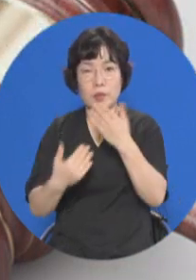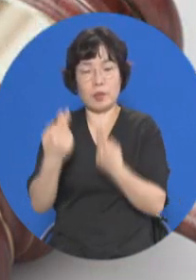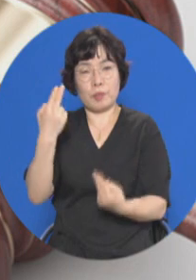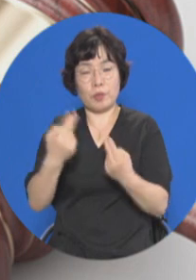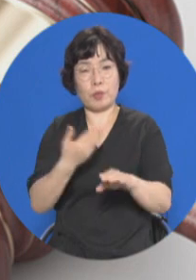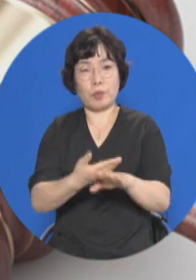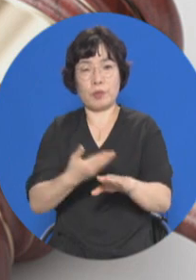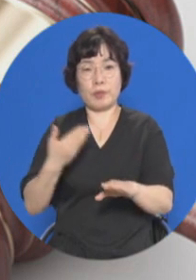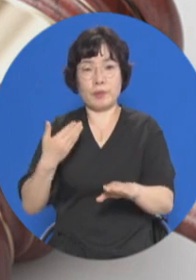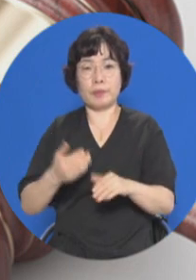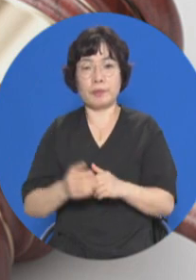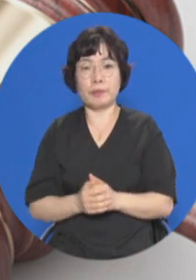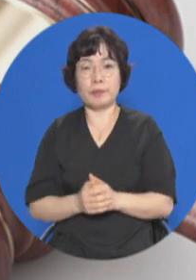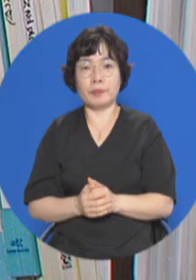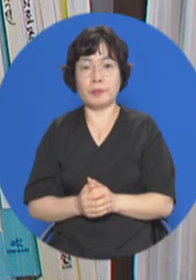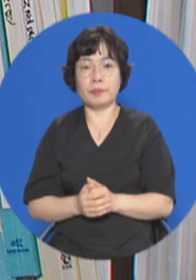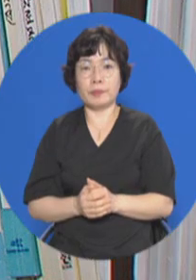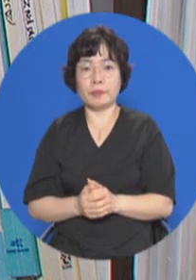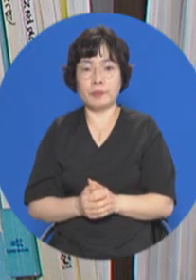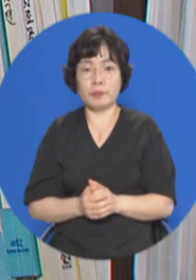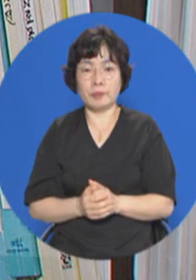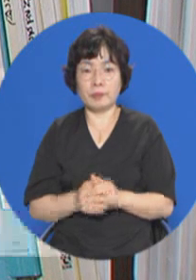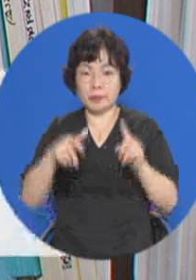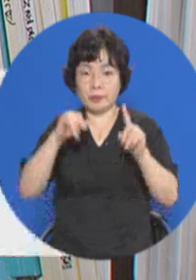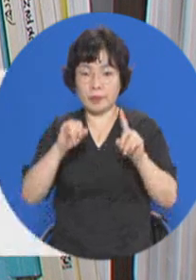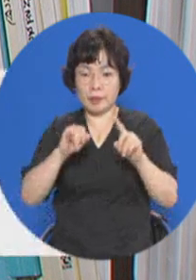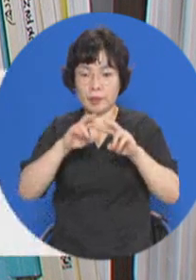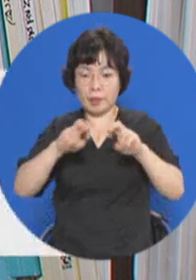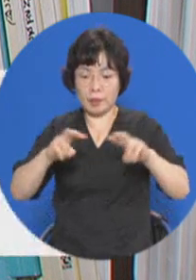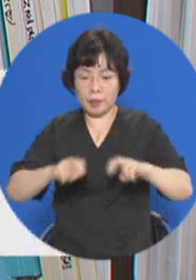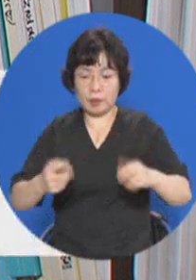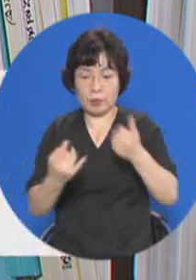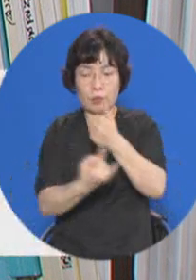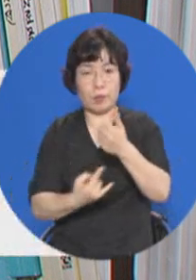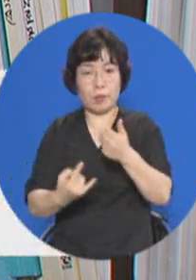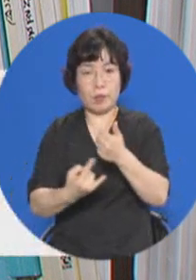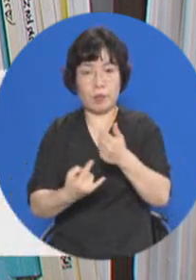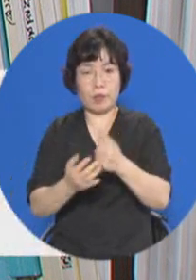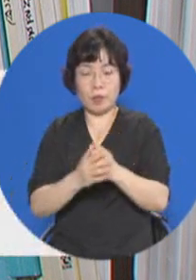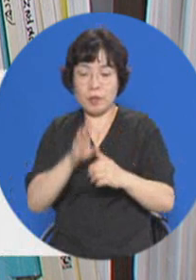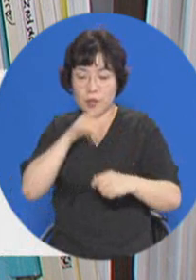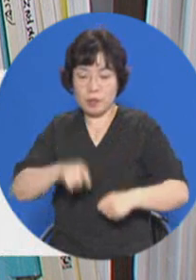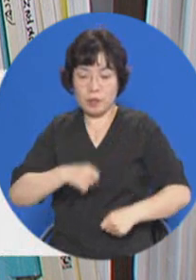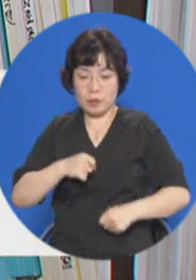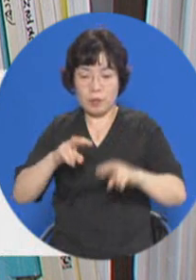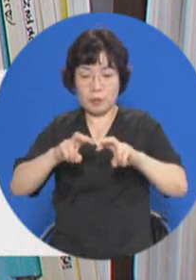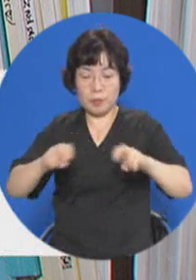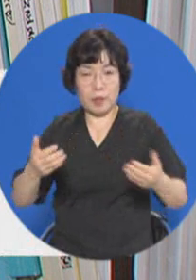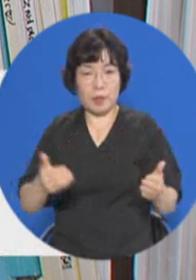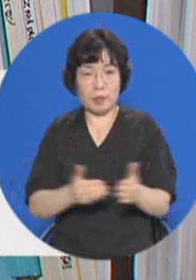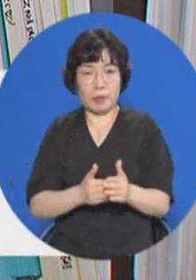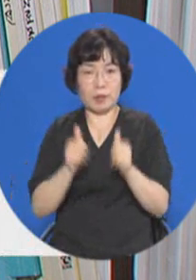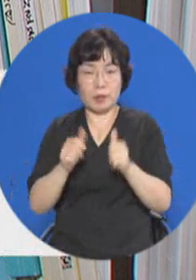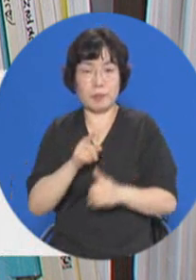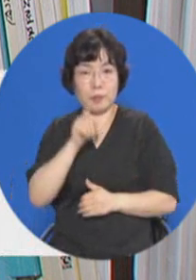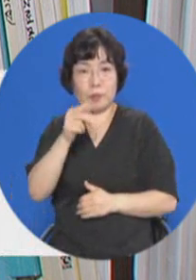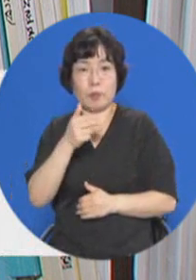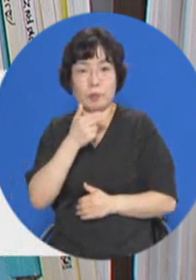크게 달라진 내용입니다. 1기 진실화해위원회에서 진실규명을 받았으나 소송을 하지 아니한